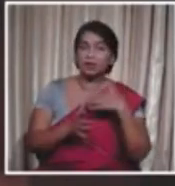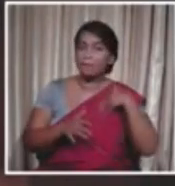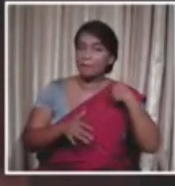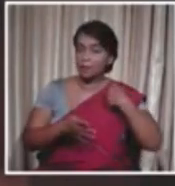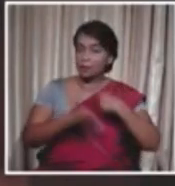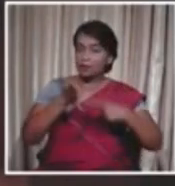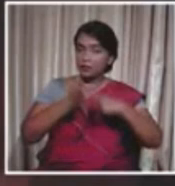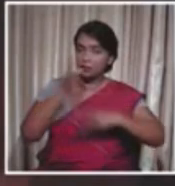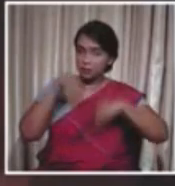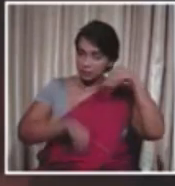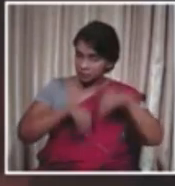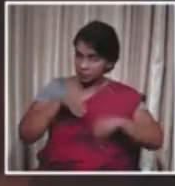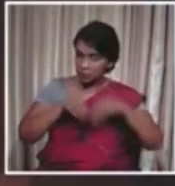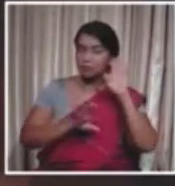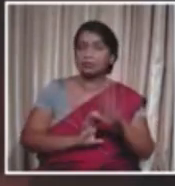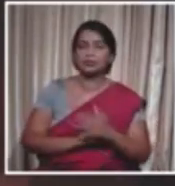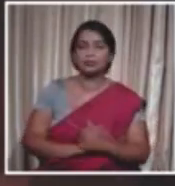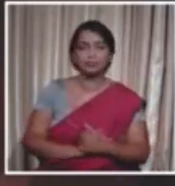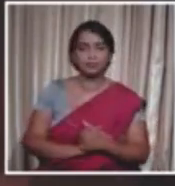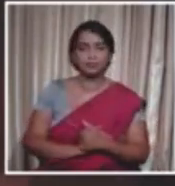මහමැතිවරණයක් පැවැත්ුණා